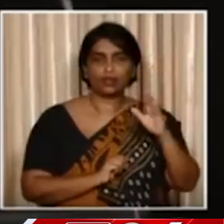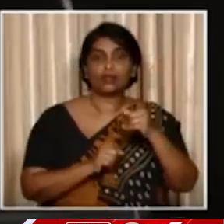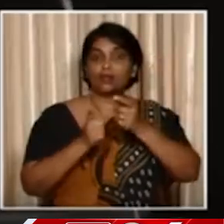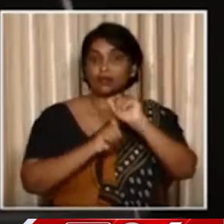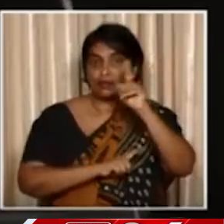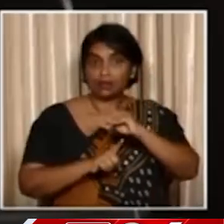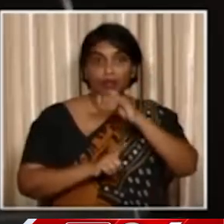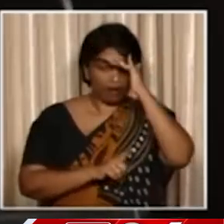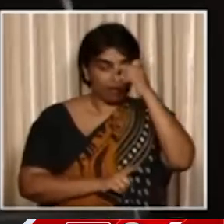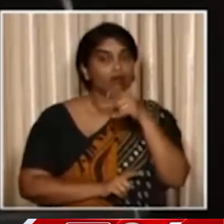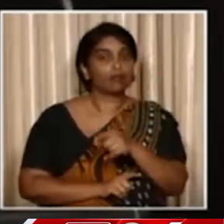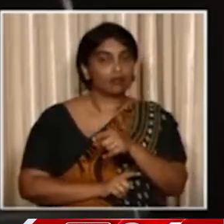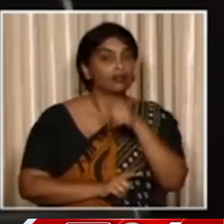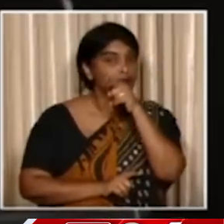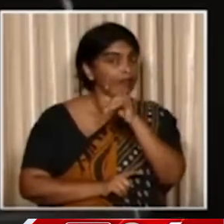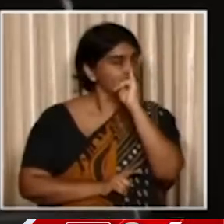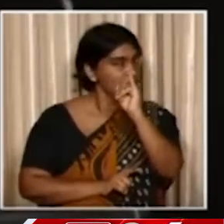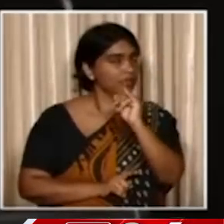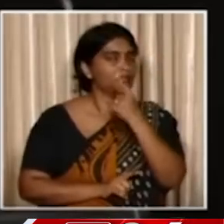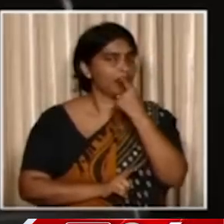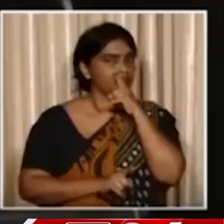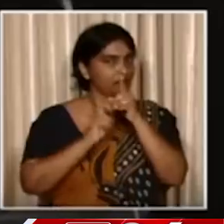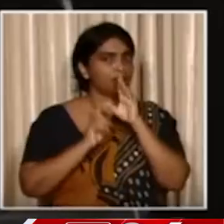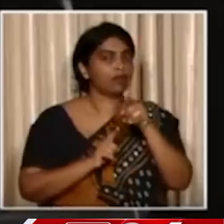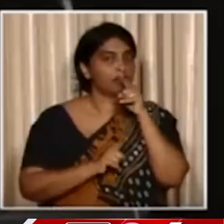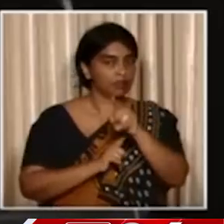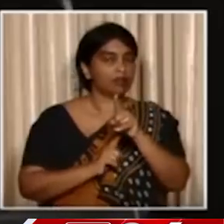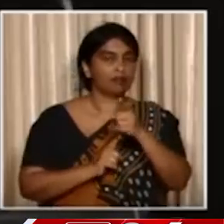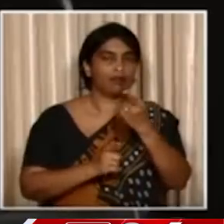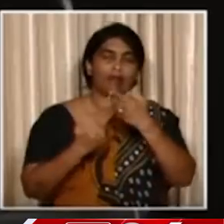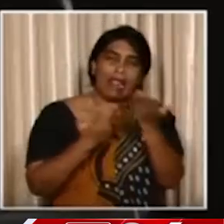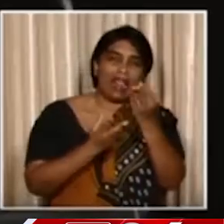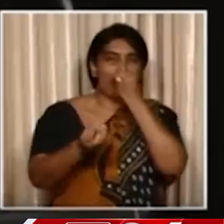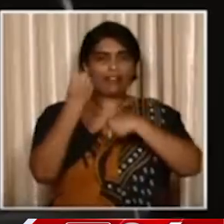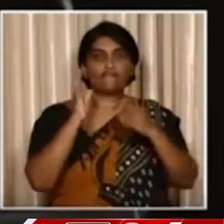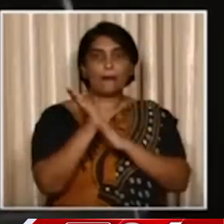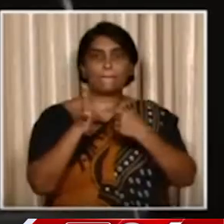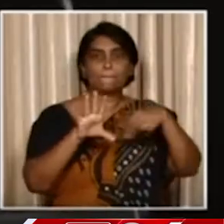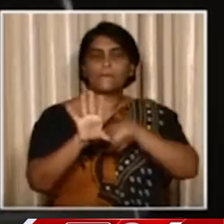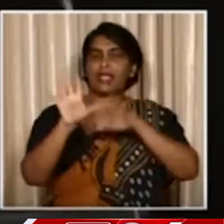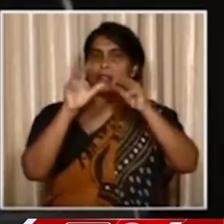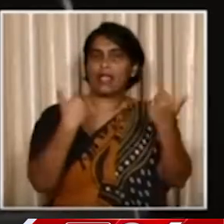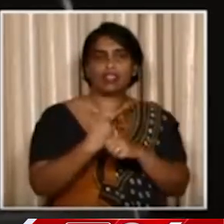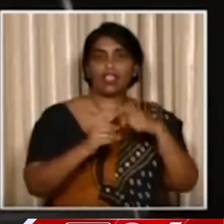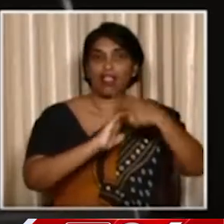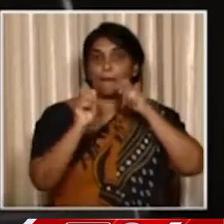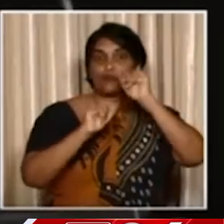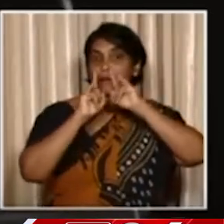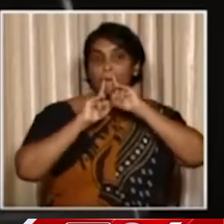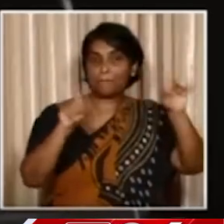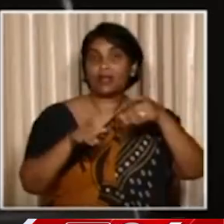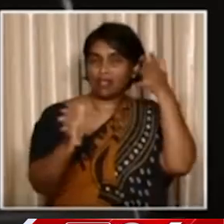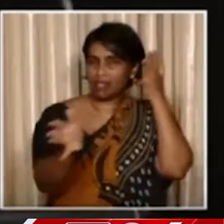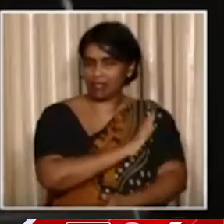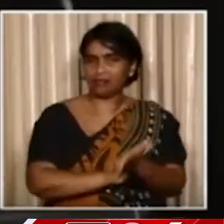සභාවේ සභානායකවරයා ඔබතුමා වැරදි කතාවක් කිව්වා. ඔබතුමාලා ඉල්ලගෙන කාලා තමයි මේ 9ක් හදාගත්තේ. ඒ නිසා රටේ මිනිසුන්ට බයින්න එපා.